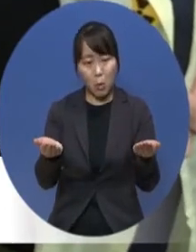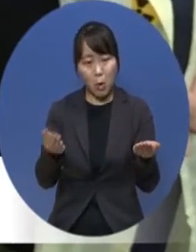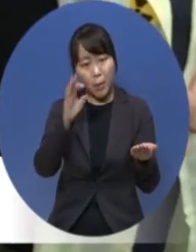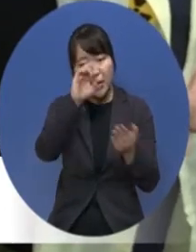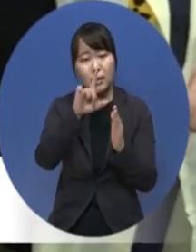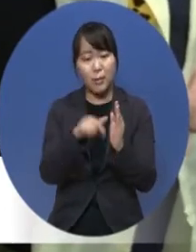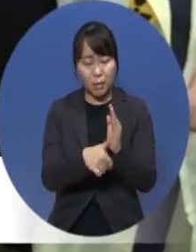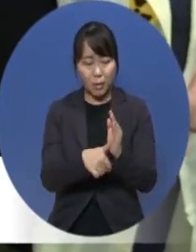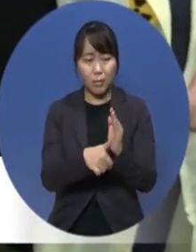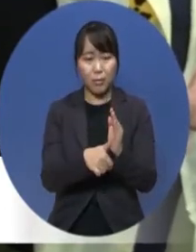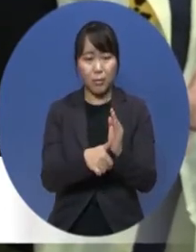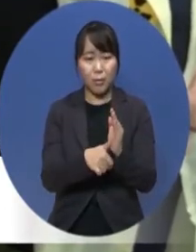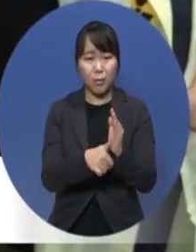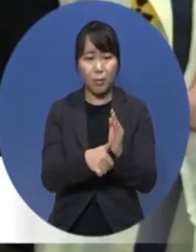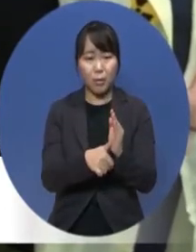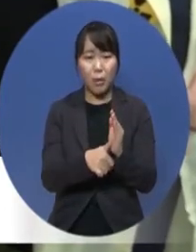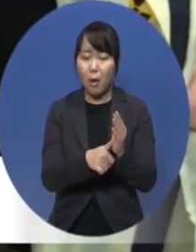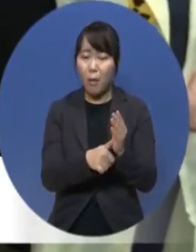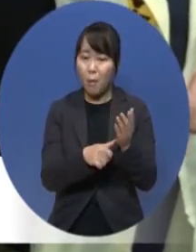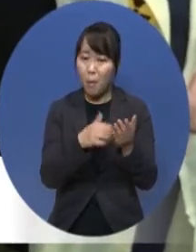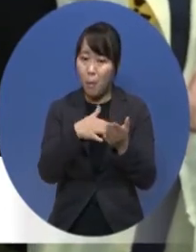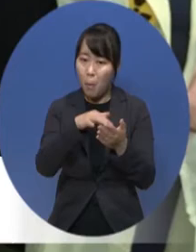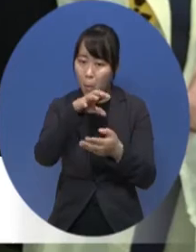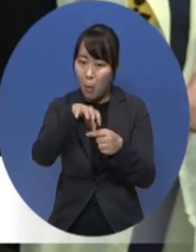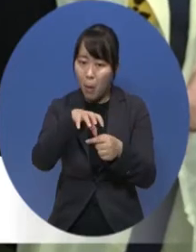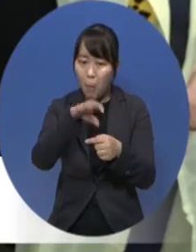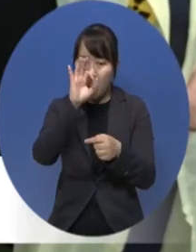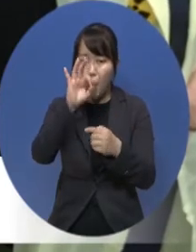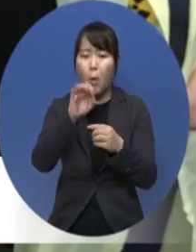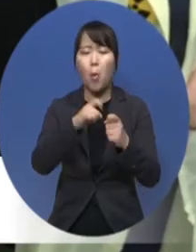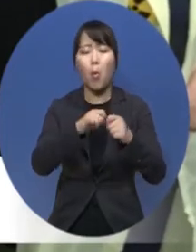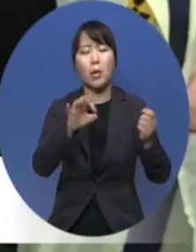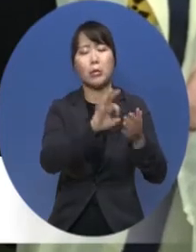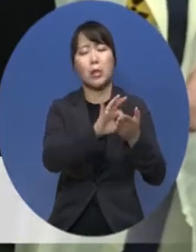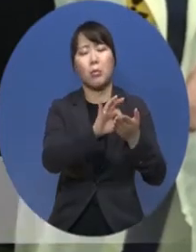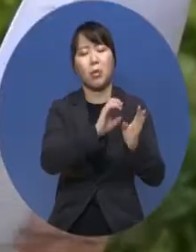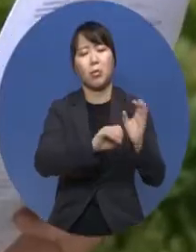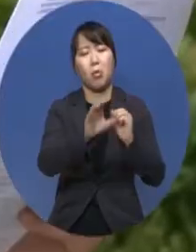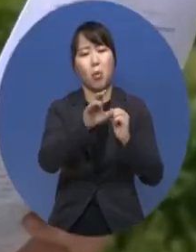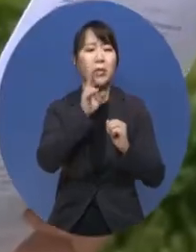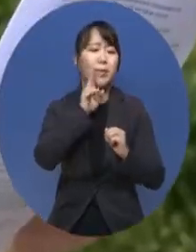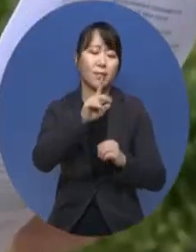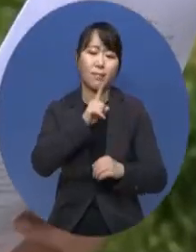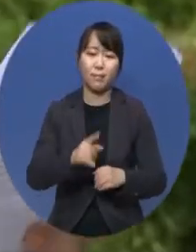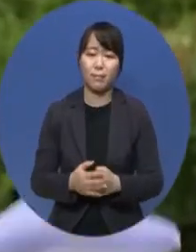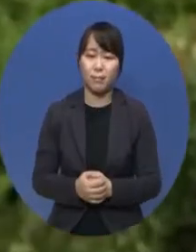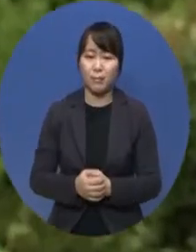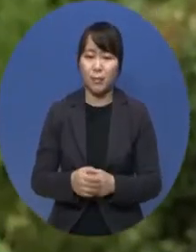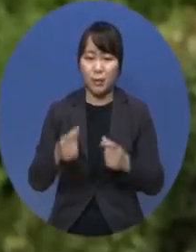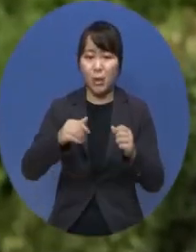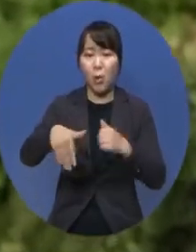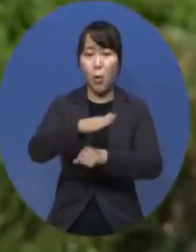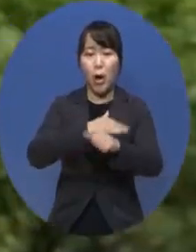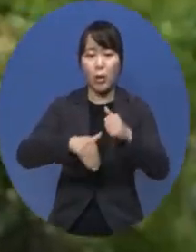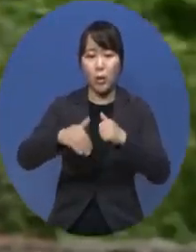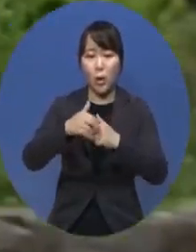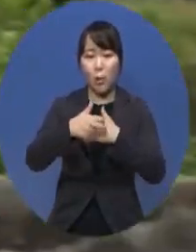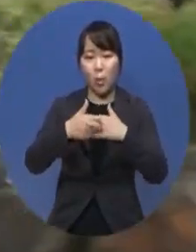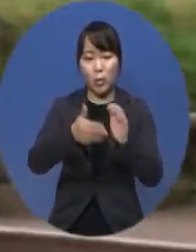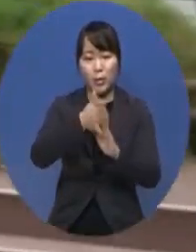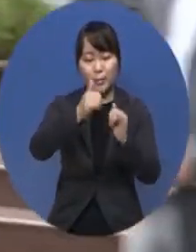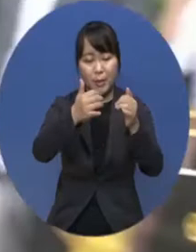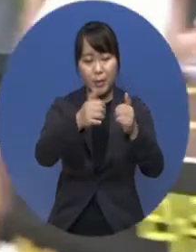때 비율 증가는 오래 사용할수록 더 높아지는 그런. 이에 따라